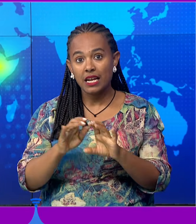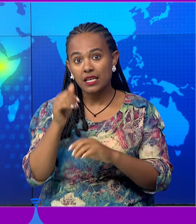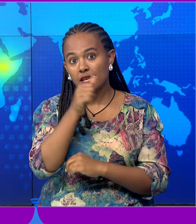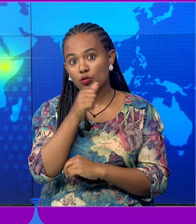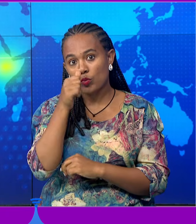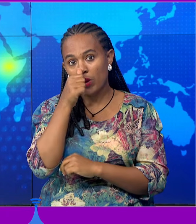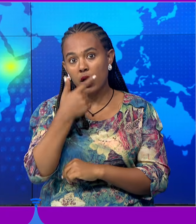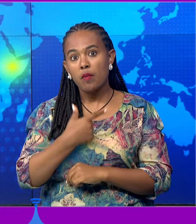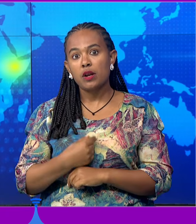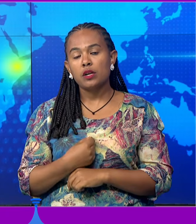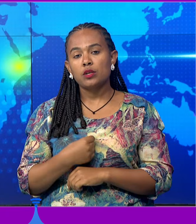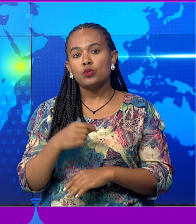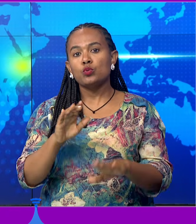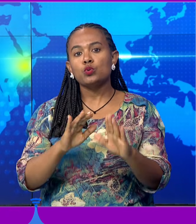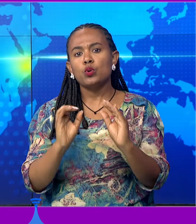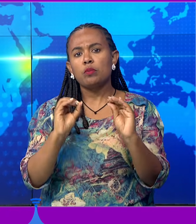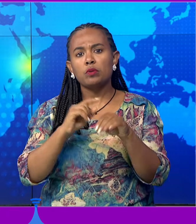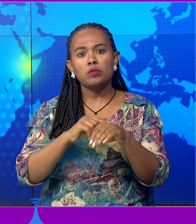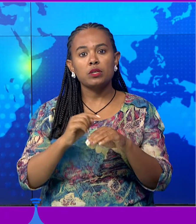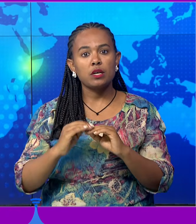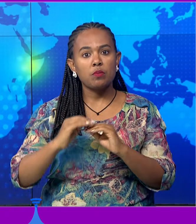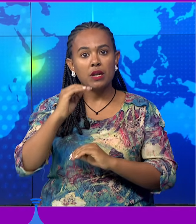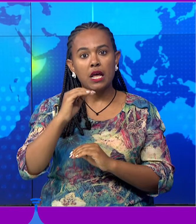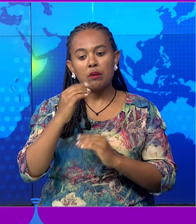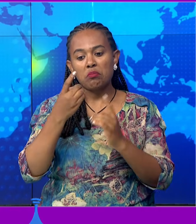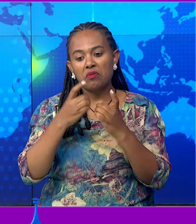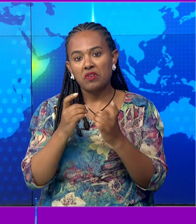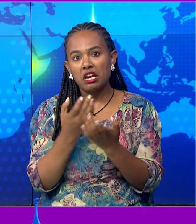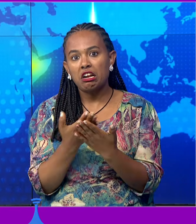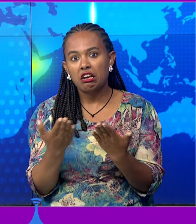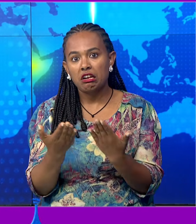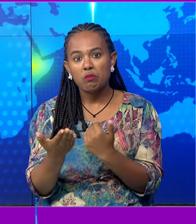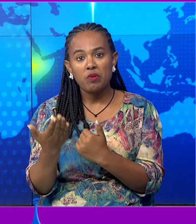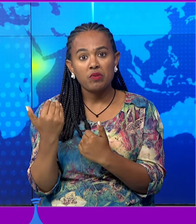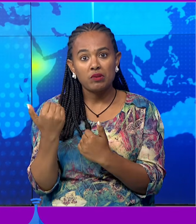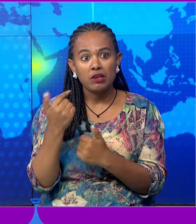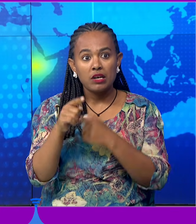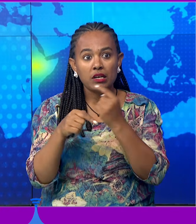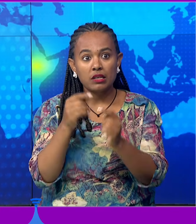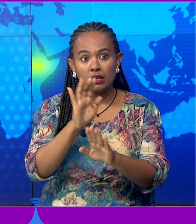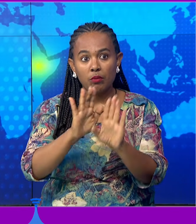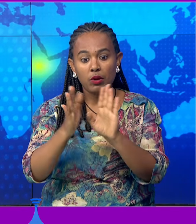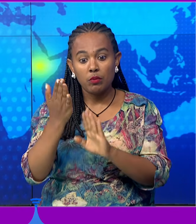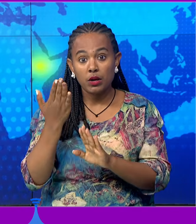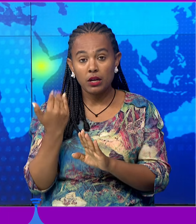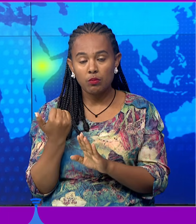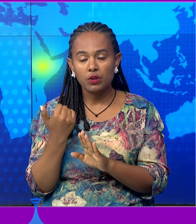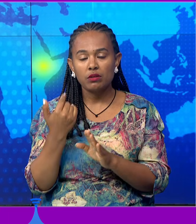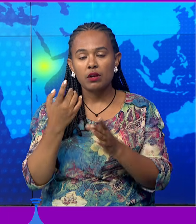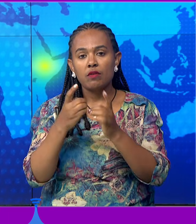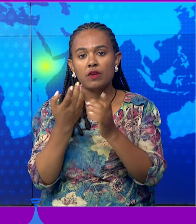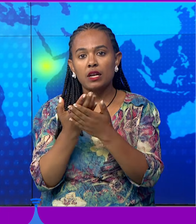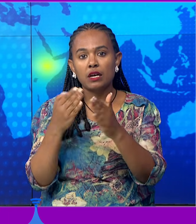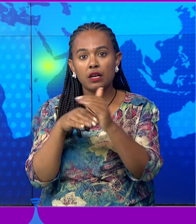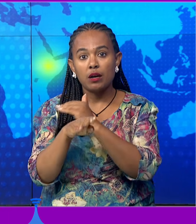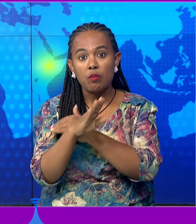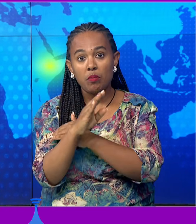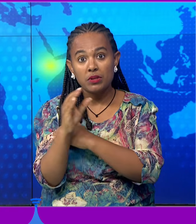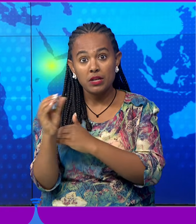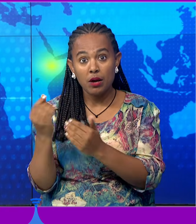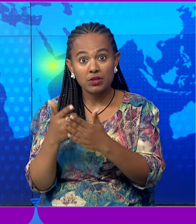የኢትዮጵያ የአባልነት ጉዞ ከምንም ጊዜ በላይ በፍሬ ነገር ድሮ ሂደት ይገመገም ከነበረበት ወደ ሰብስታንስ ወይም ፍሬ ነገር የገባበትና በፍሬ ነገር